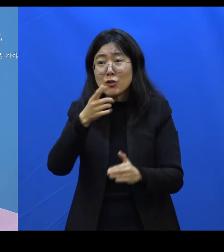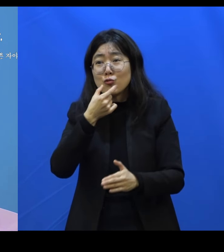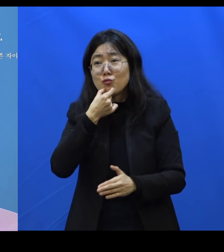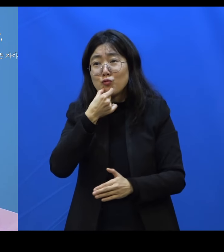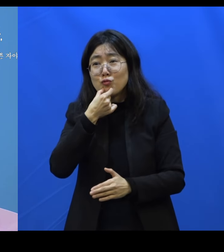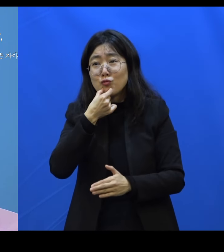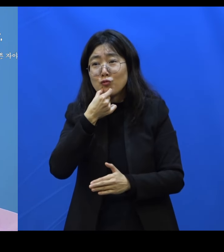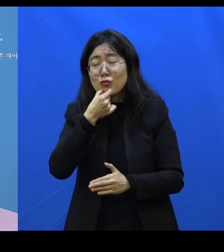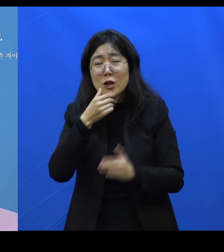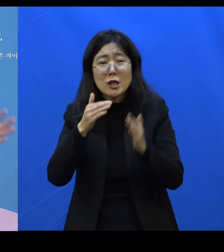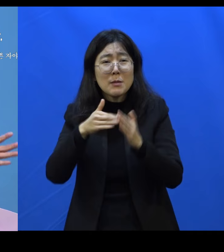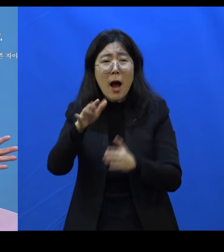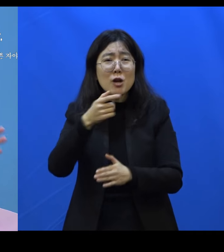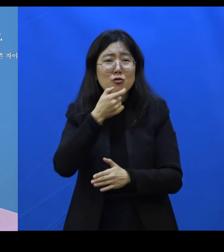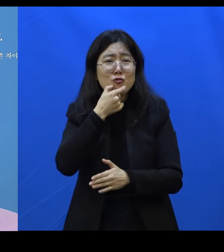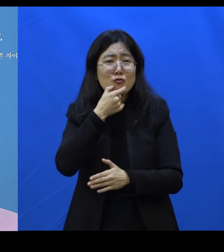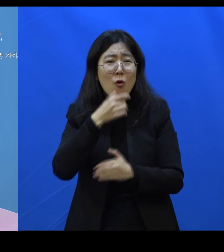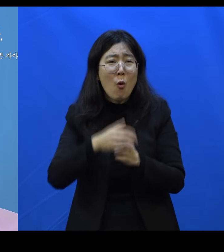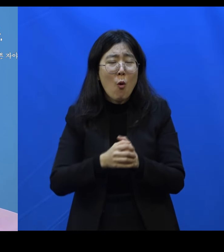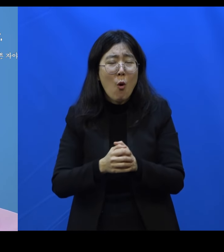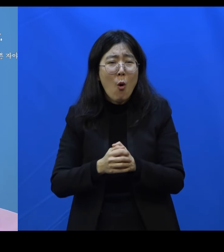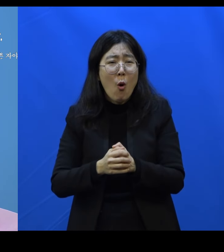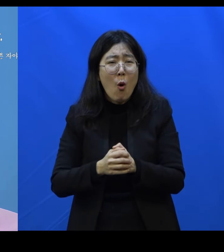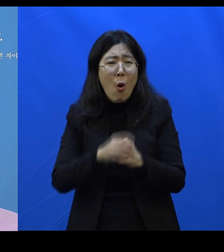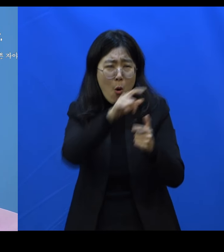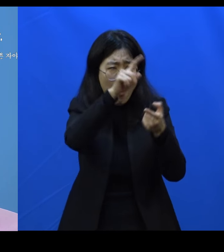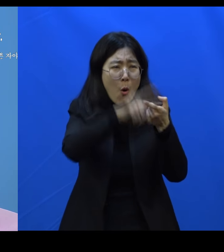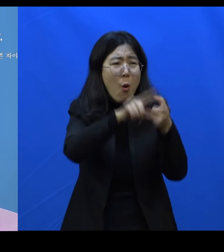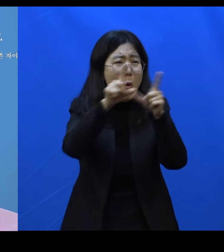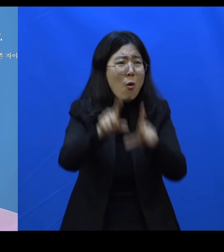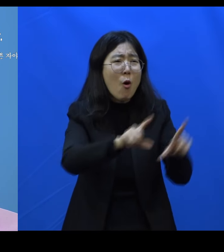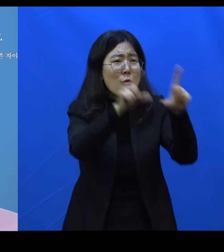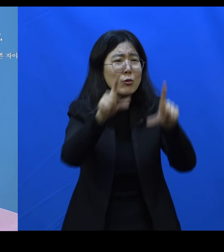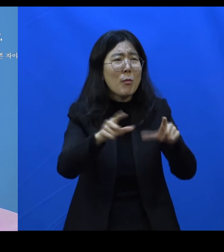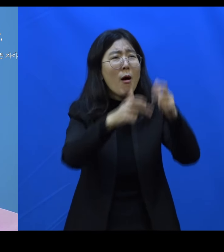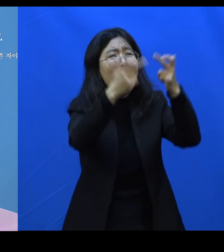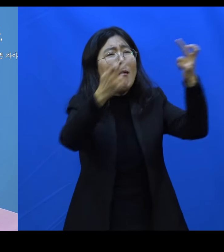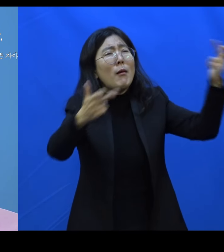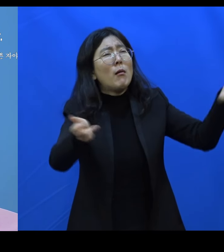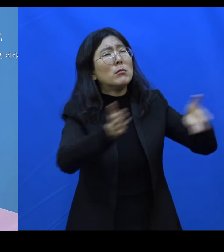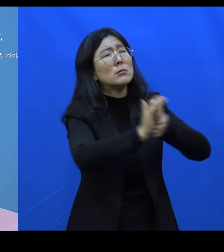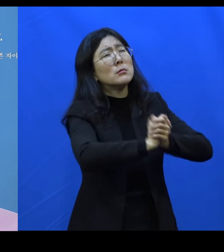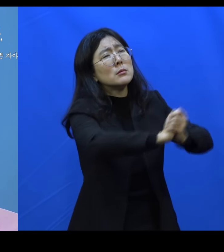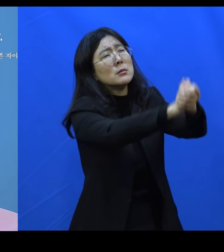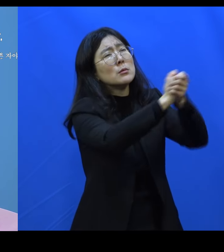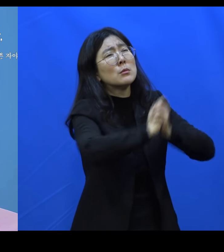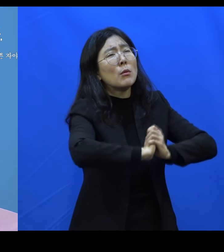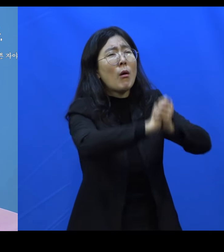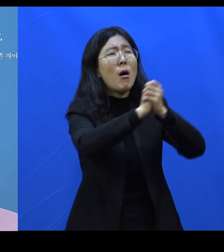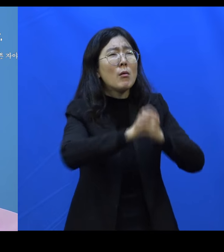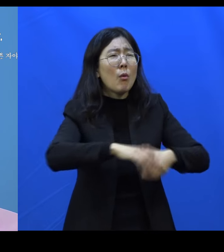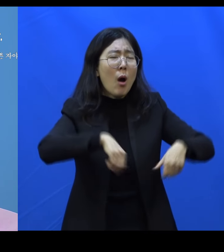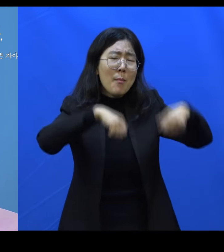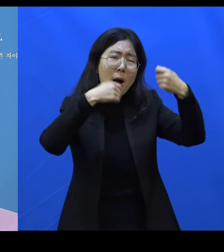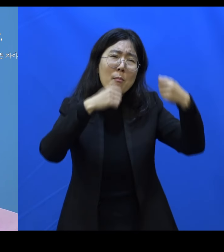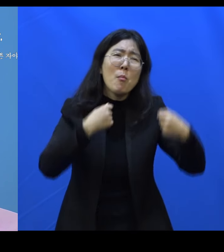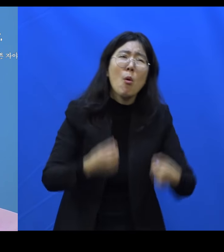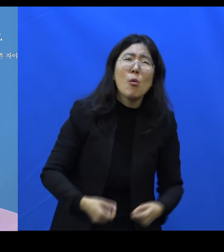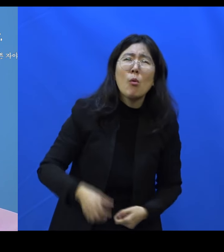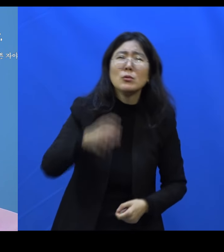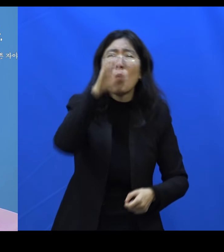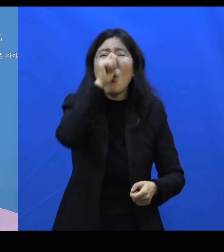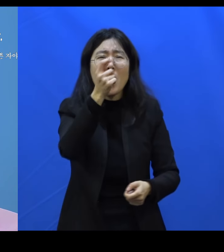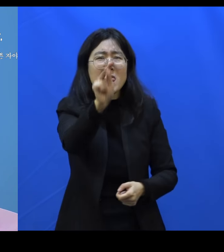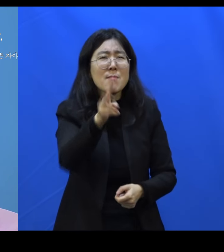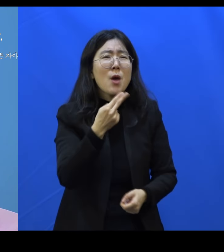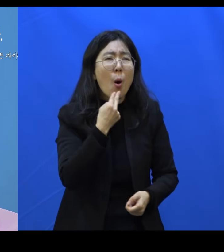뭐 내려가면 뭐 온갖 그저 유혹도 많고 그런데, 그 산 위에서 기도하고 막 그냥 기도원 밥 먹고 왔다 갔다 하고 하니까 너무